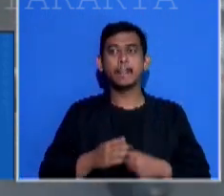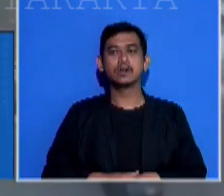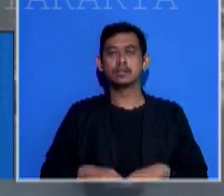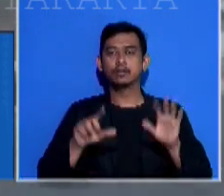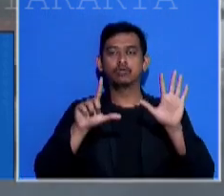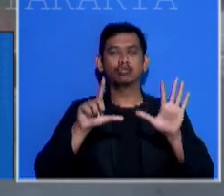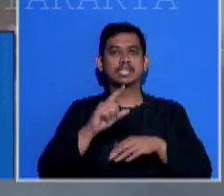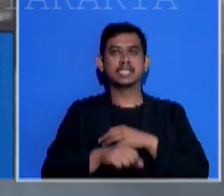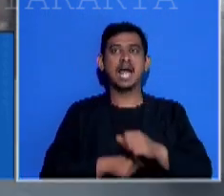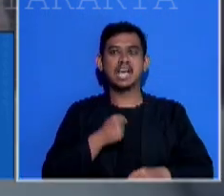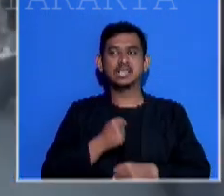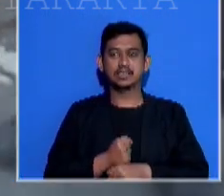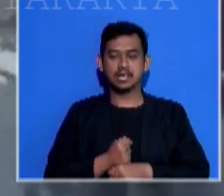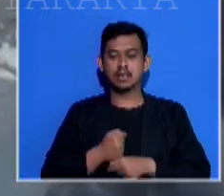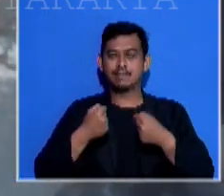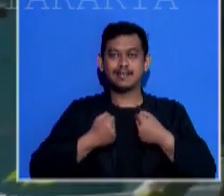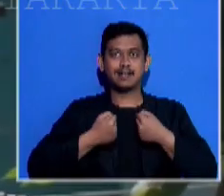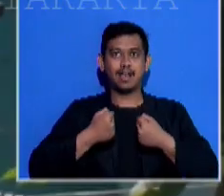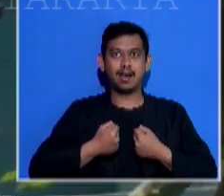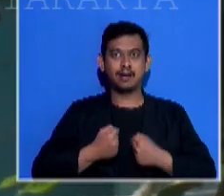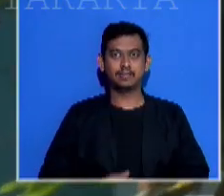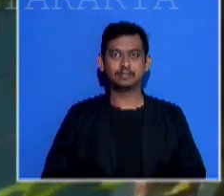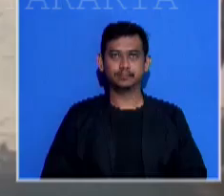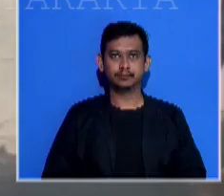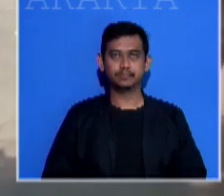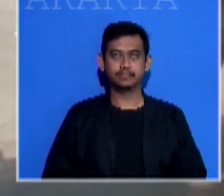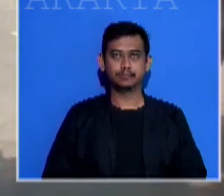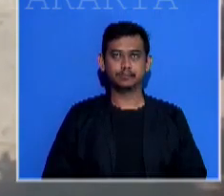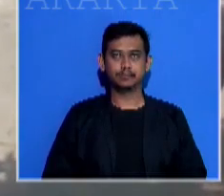tahun penjara. Demikian Tri Hartanto, TVRI Yogyakarta, melaporkan.